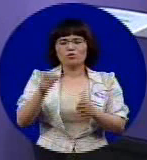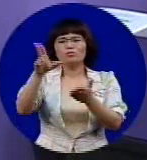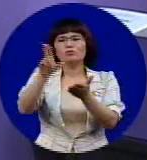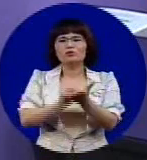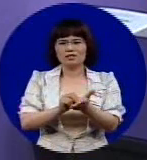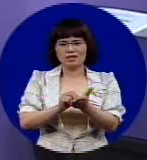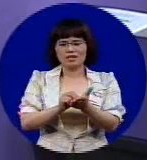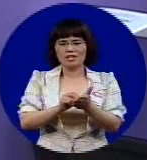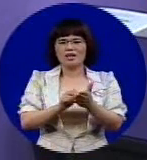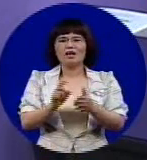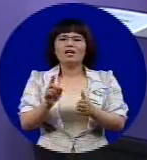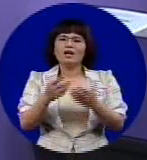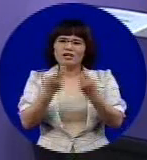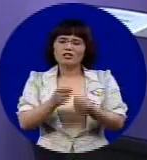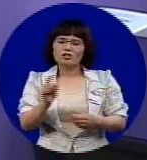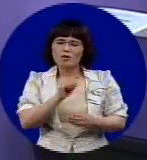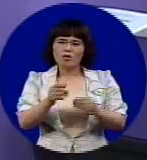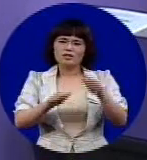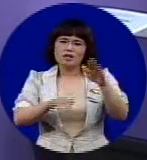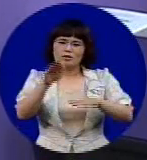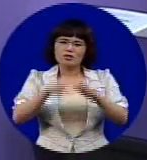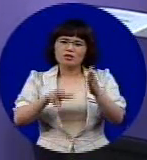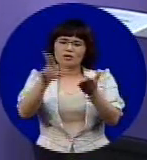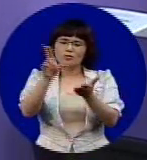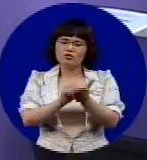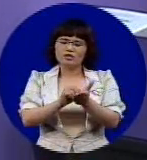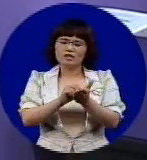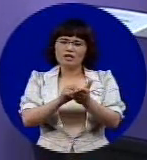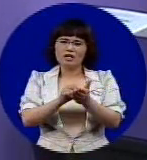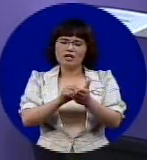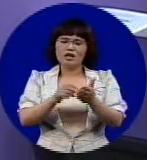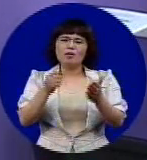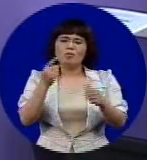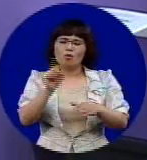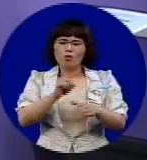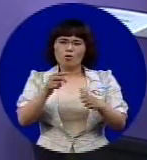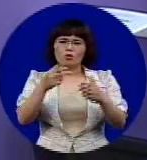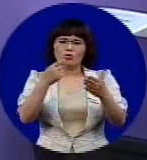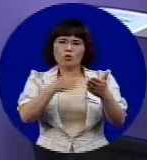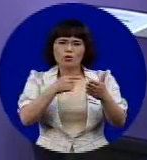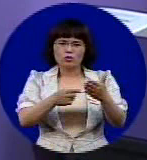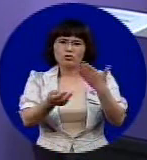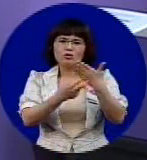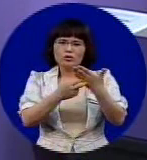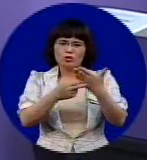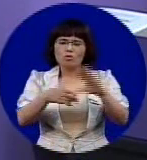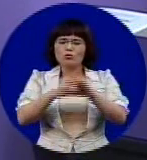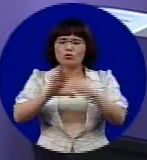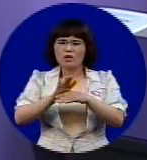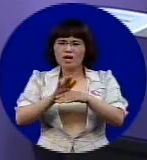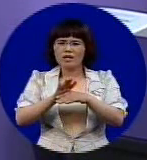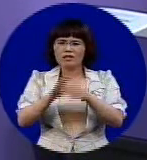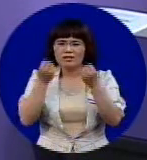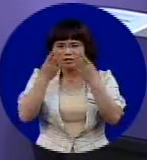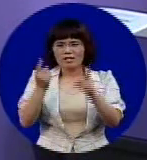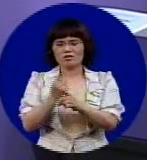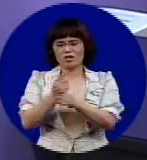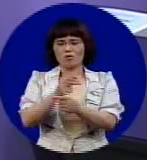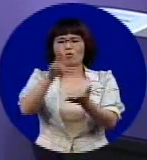있는 문제, 뭐 차별적인 환경, 교육이라든지 의료, 문화 같은 그런 환경을 좀